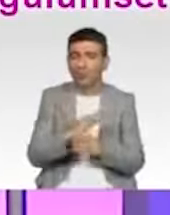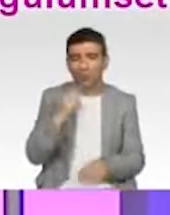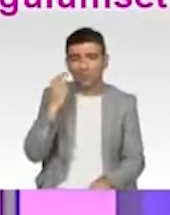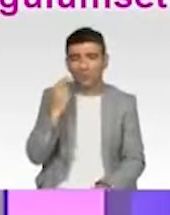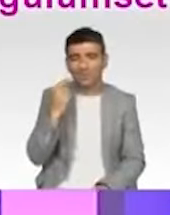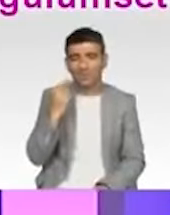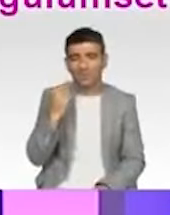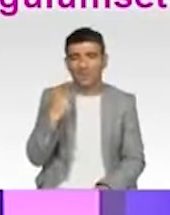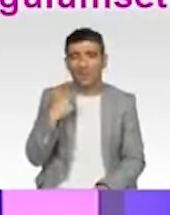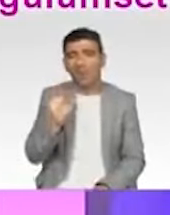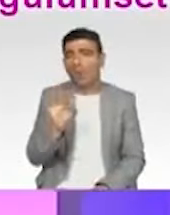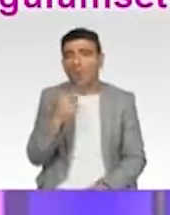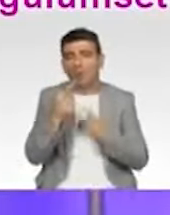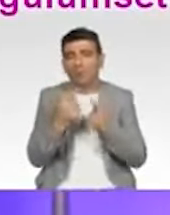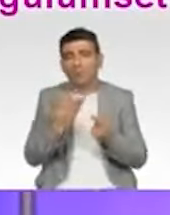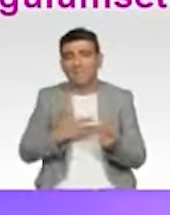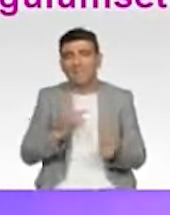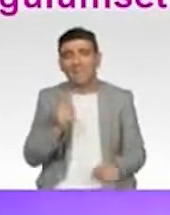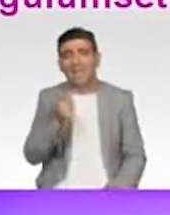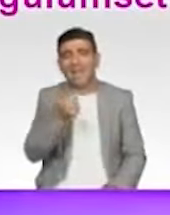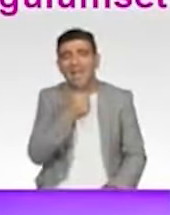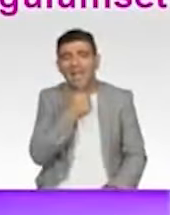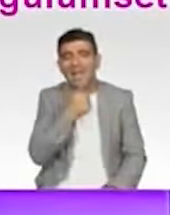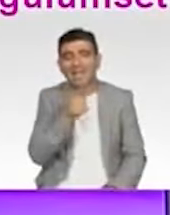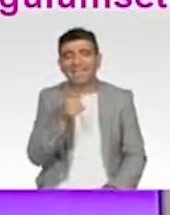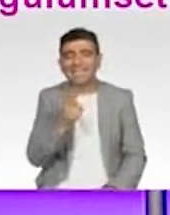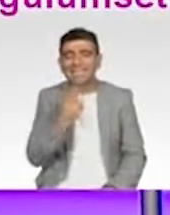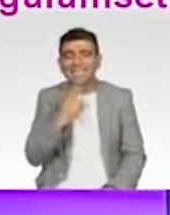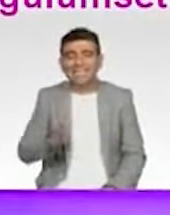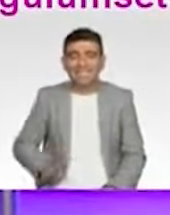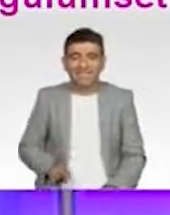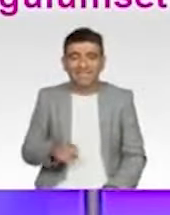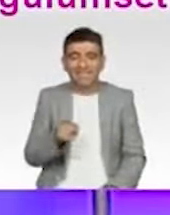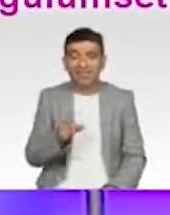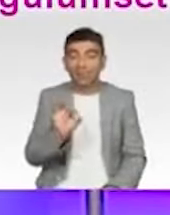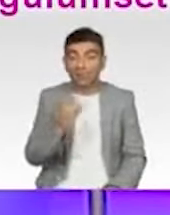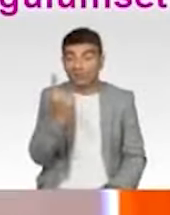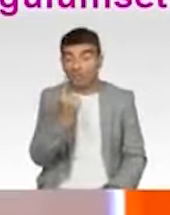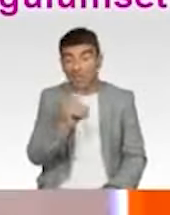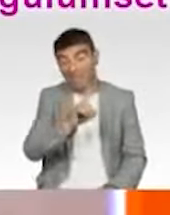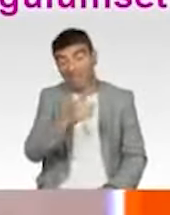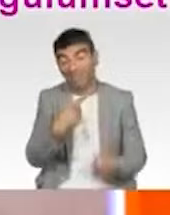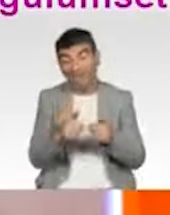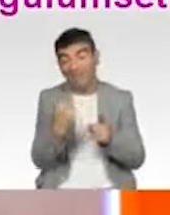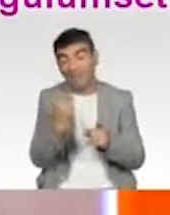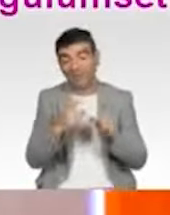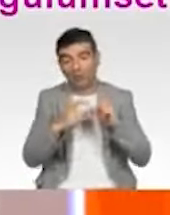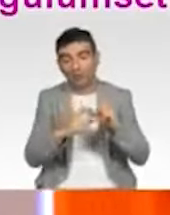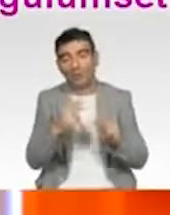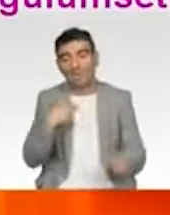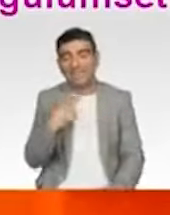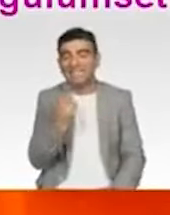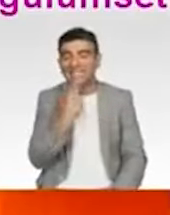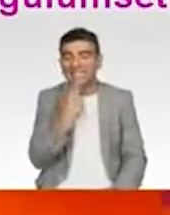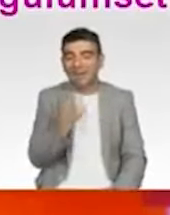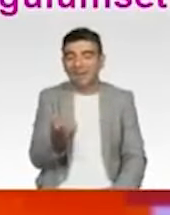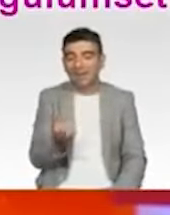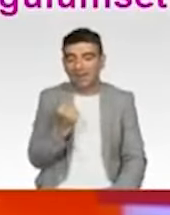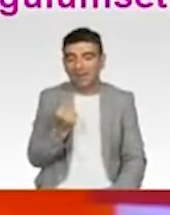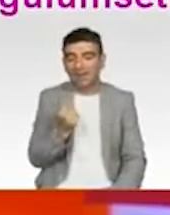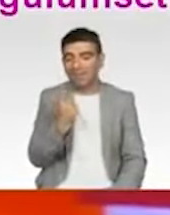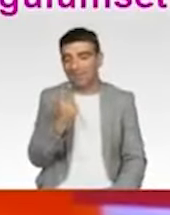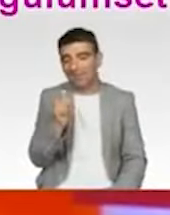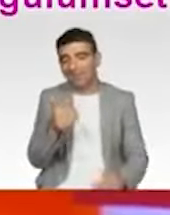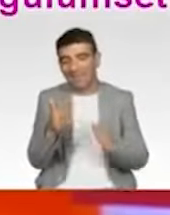Böyle konuşmaları sevmiyorum Alişan'cığım. Bir erkek anası olarak kız çocuğum olunca şunu. Hayır, şundan dolayı soracağım. Oradan şuna bağlayacağım. Hı. Kızımı aldığımda ya işte bir